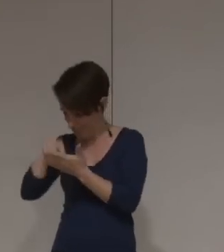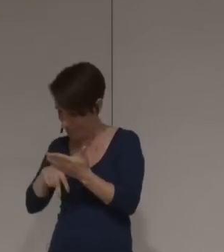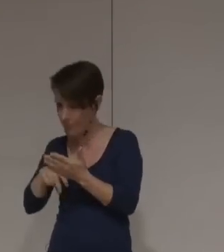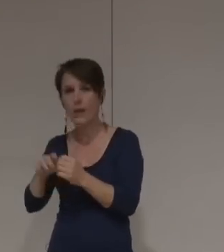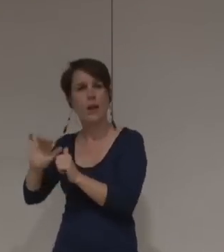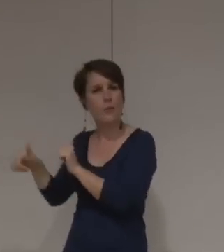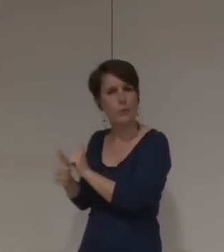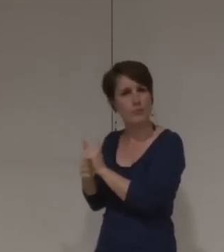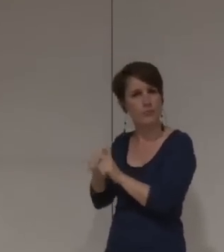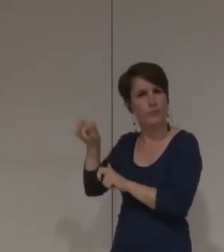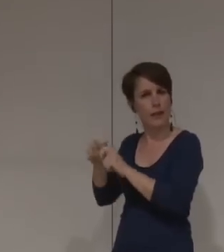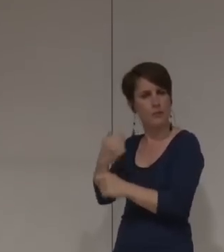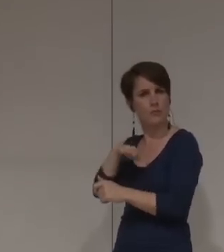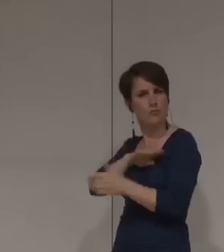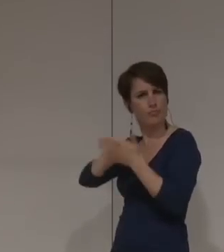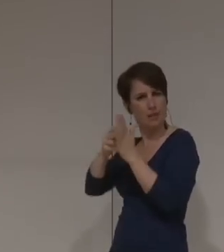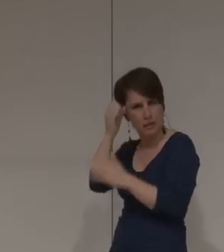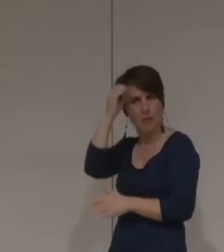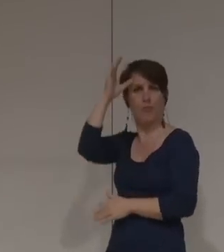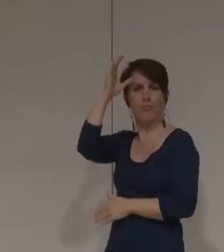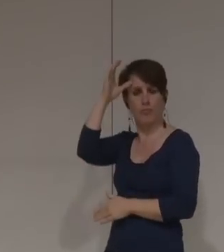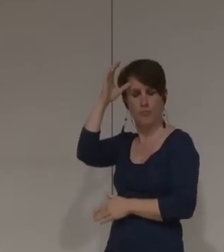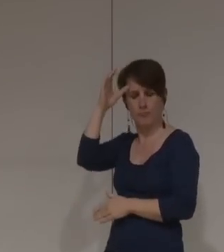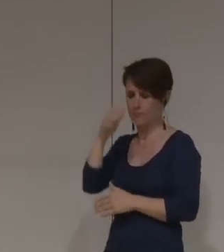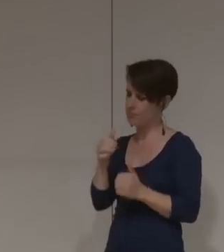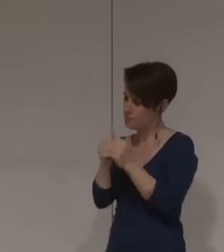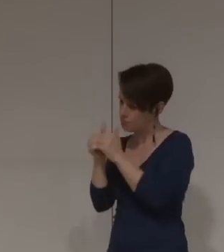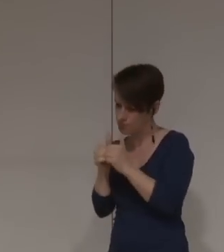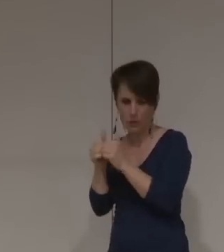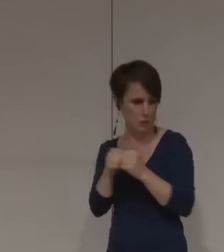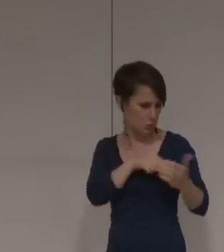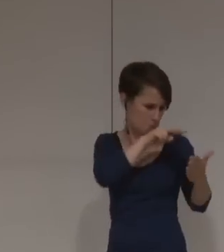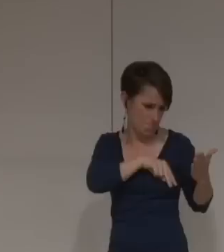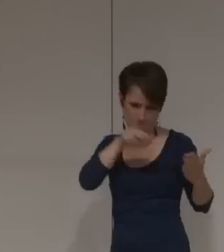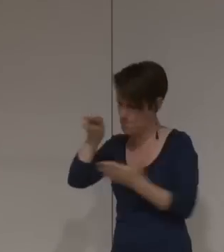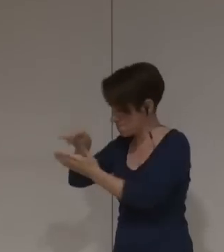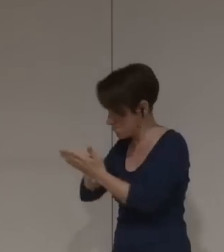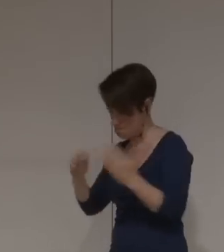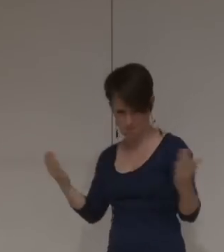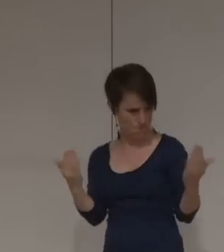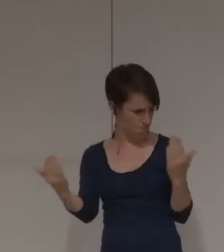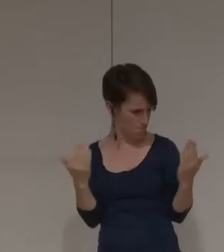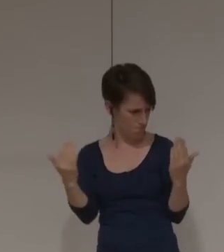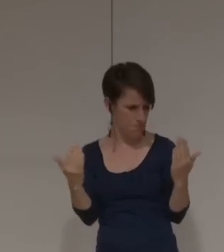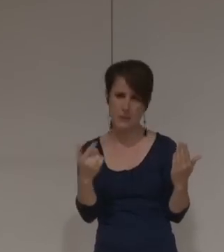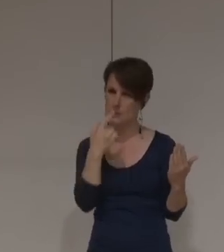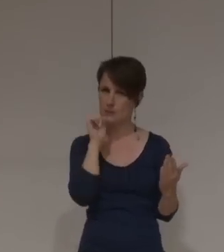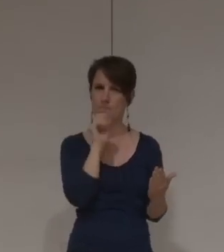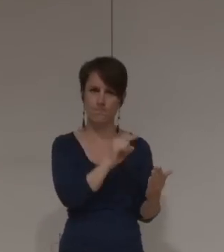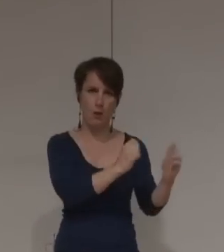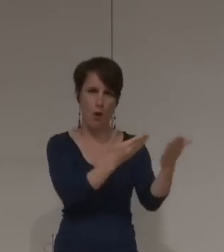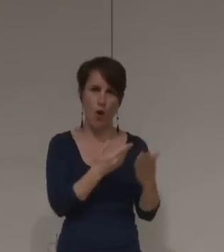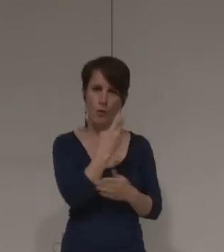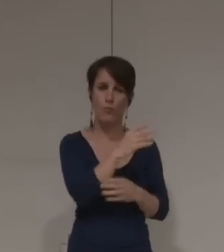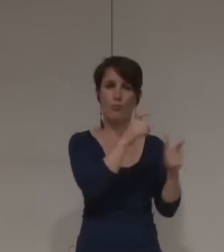d'ouvrage trois au total a noté et positionneré l'offre du groupement citeos